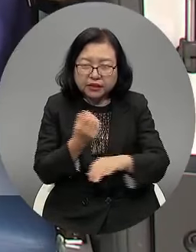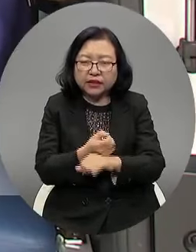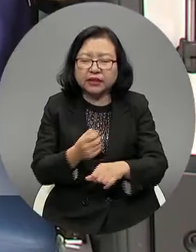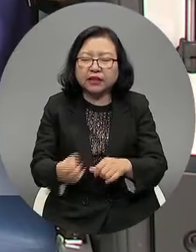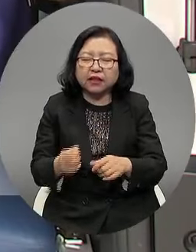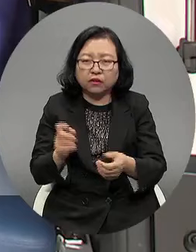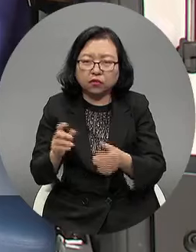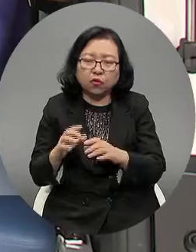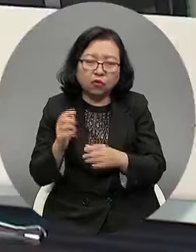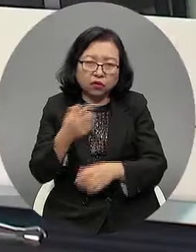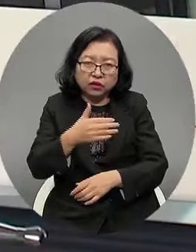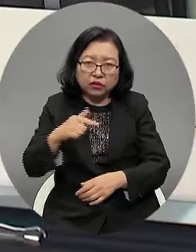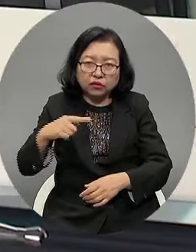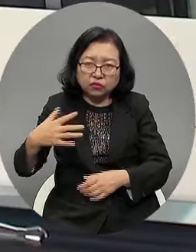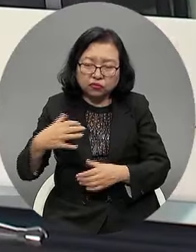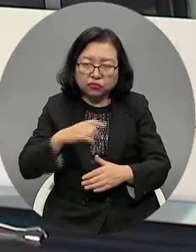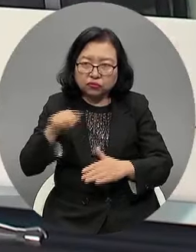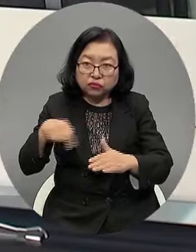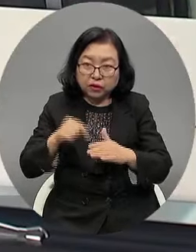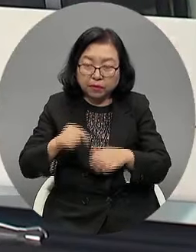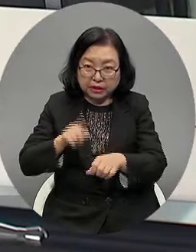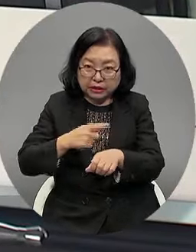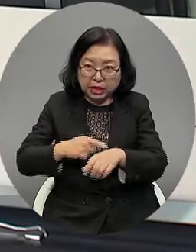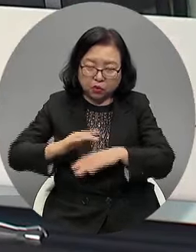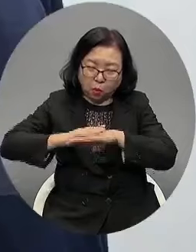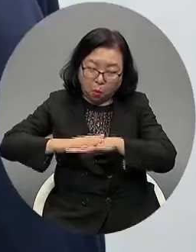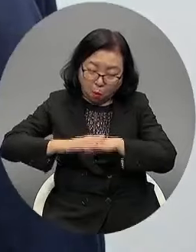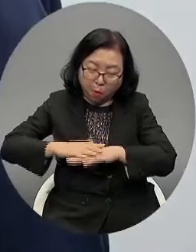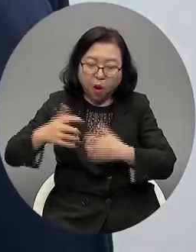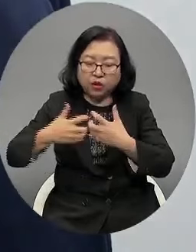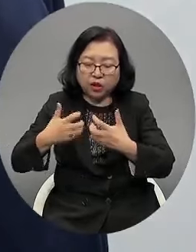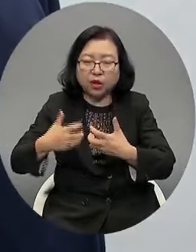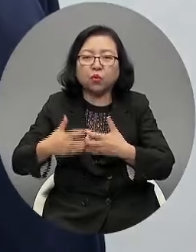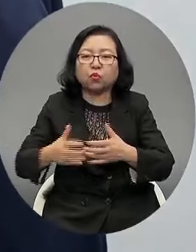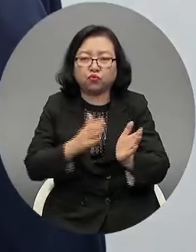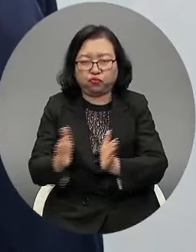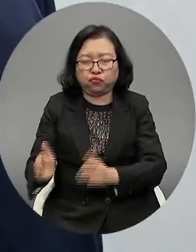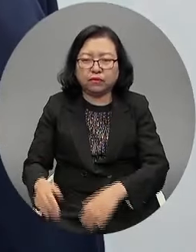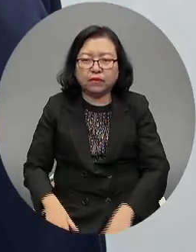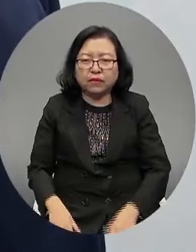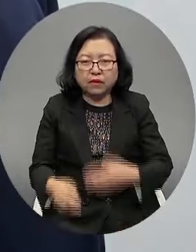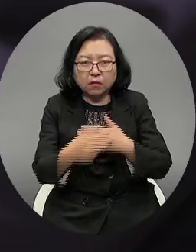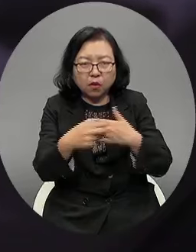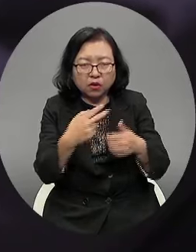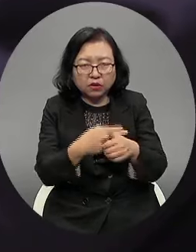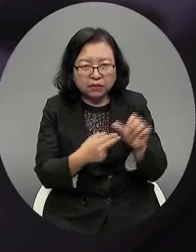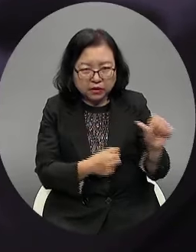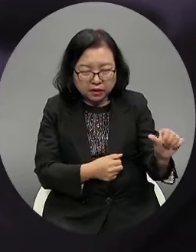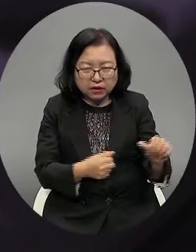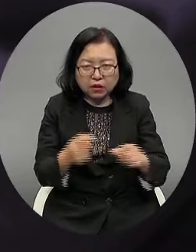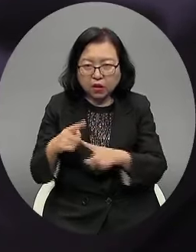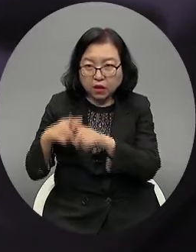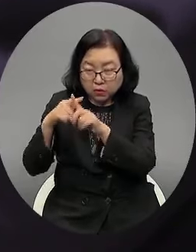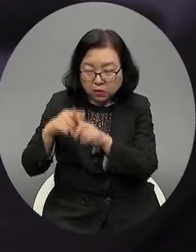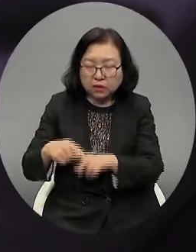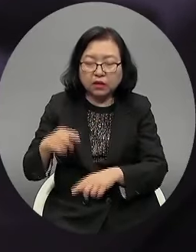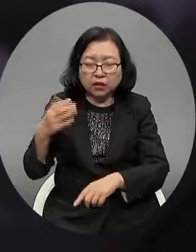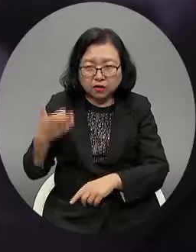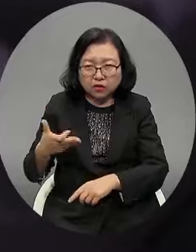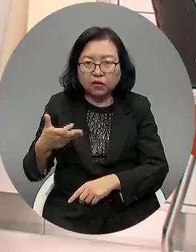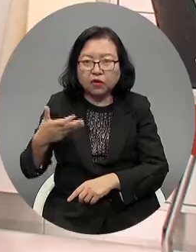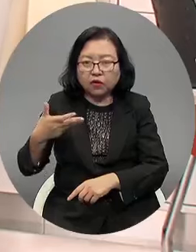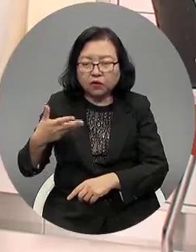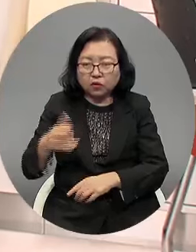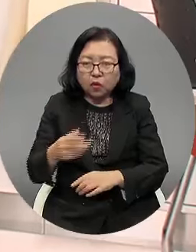가능한 이동형 자동 CPR 기계도 마련했습니다. 의사 5명과 간호사 8명, 임상 병리사와